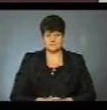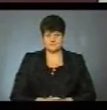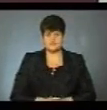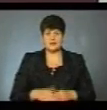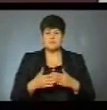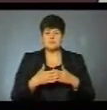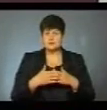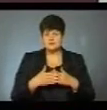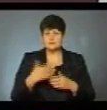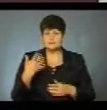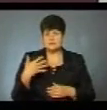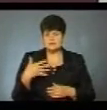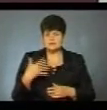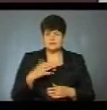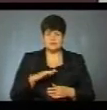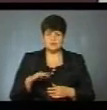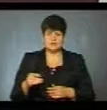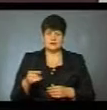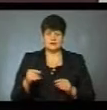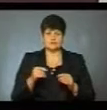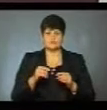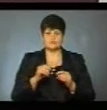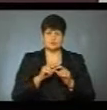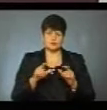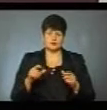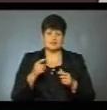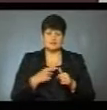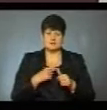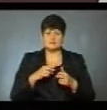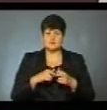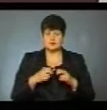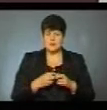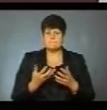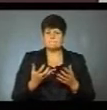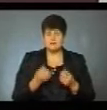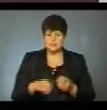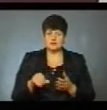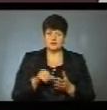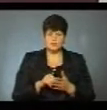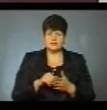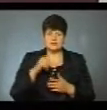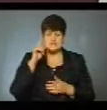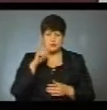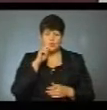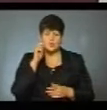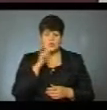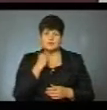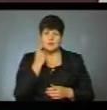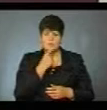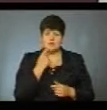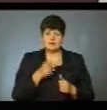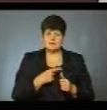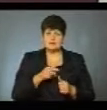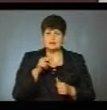Близько 50 учнів Тернопільської гімназії імені Івана Франка взяли участь у щорічному міжнародному конкурсу знавців української мови імені